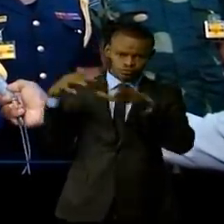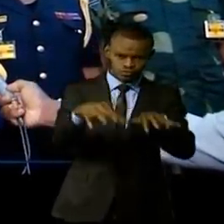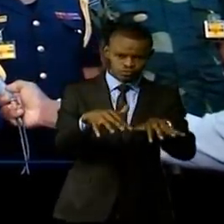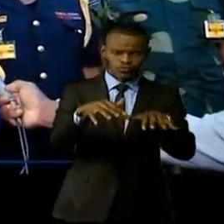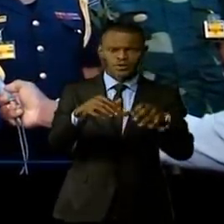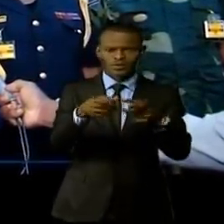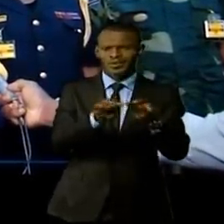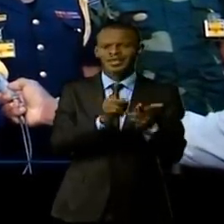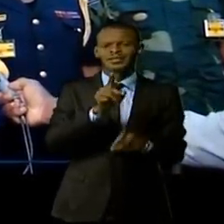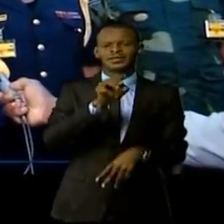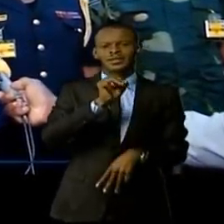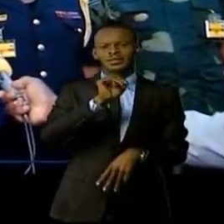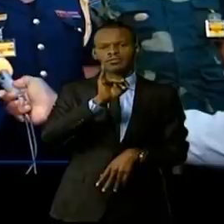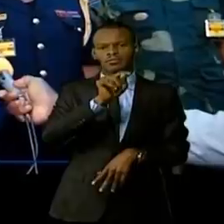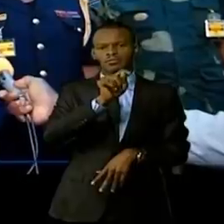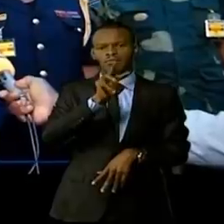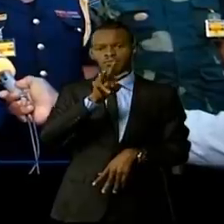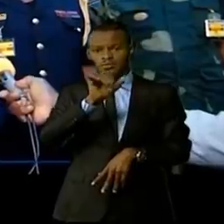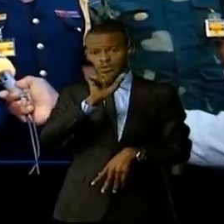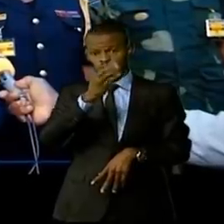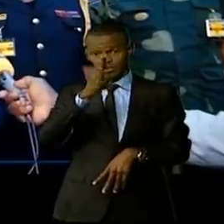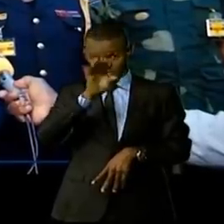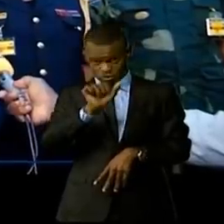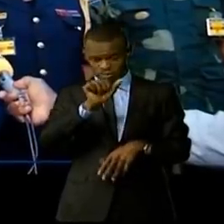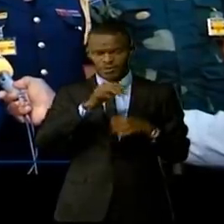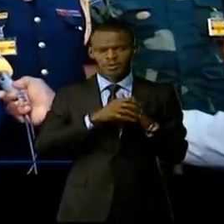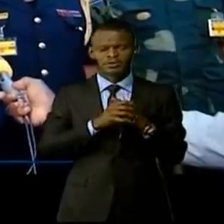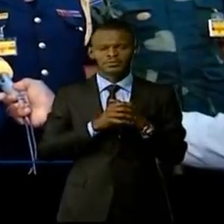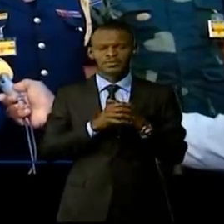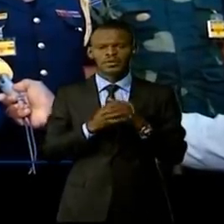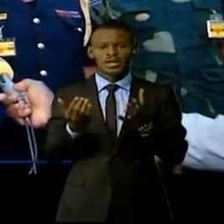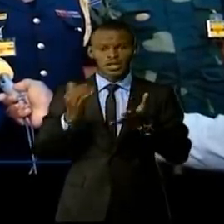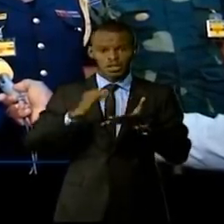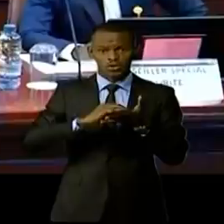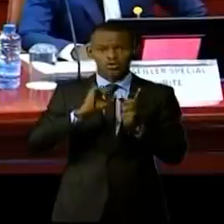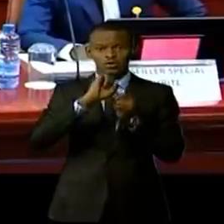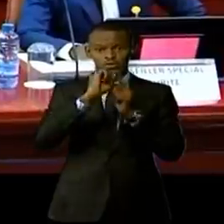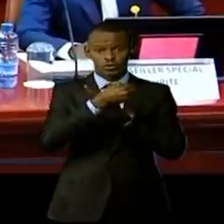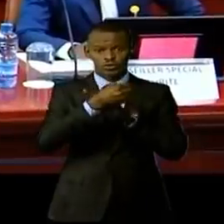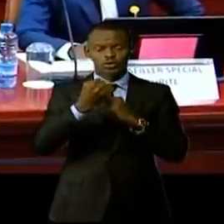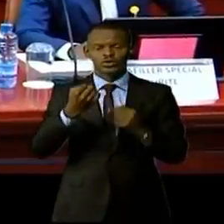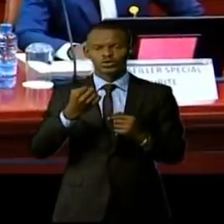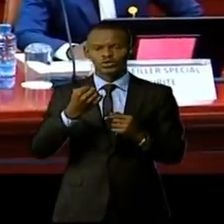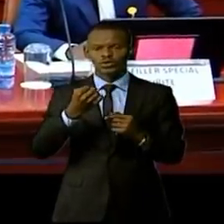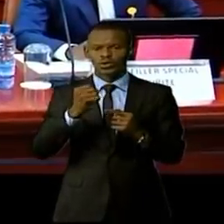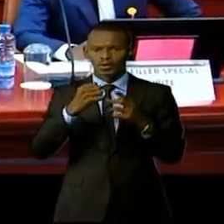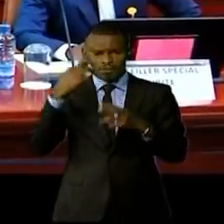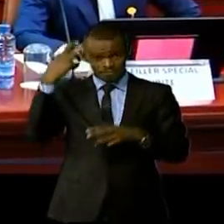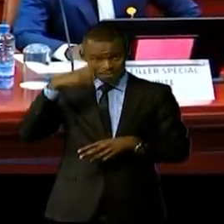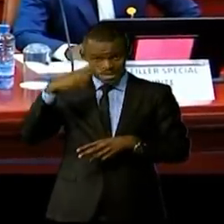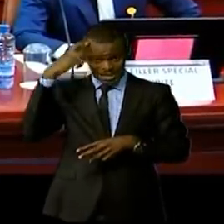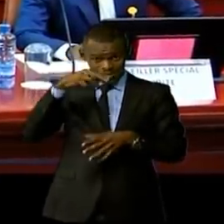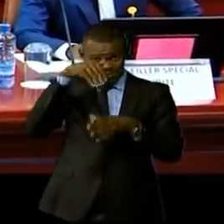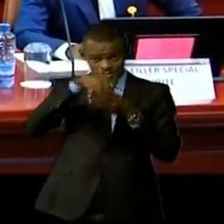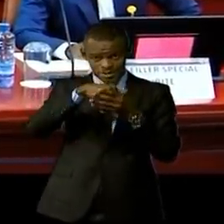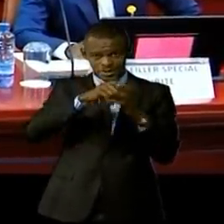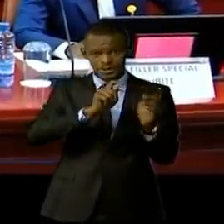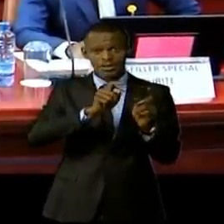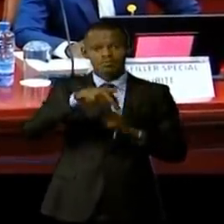la situation des groupes armés dans le Tanganyika. Et